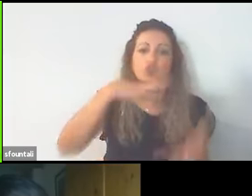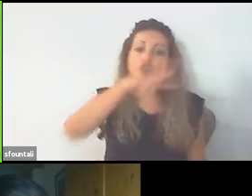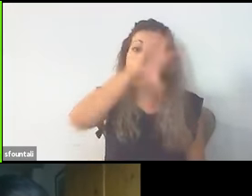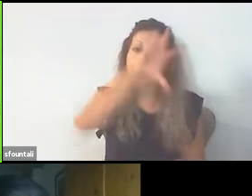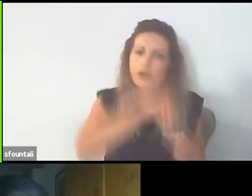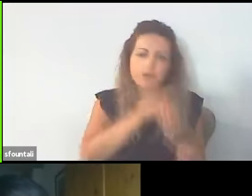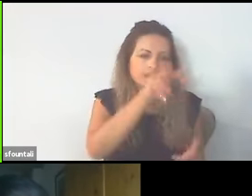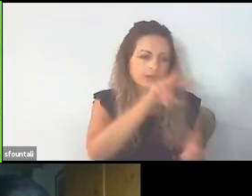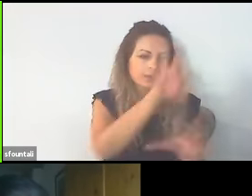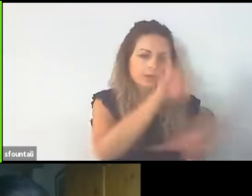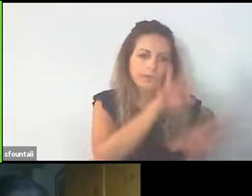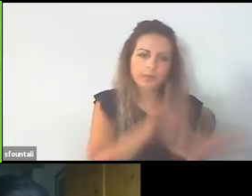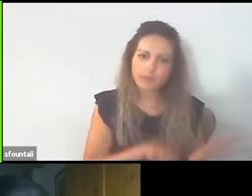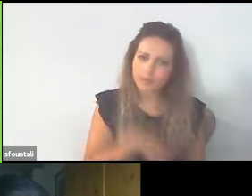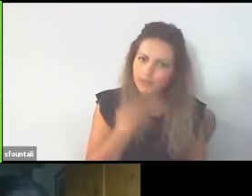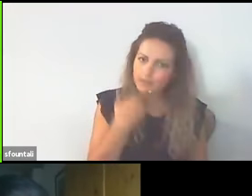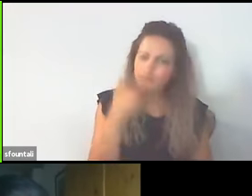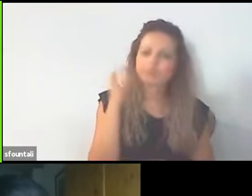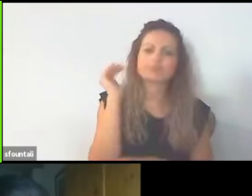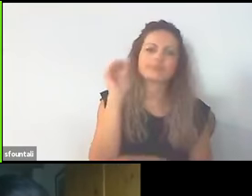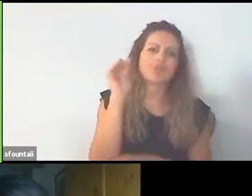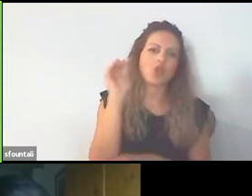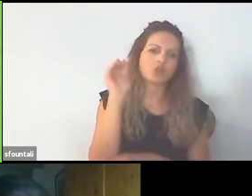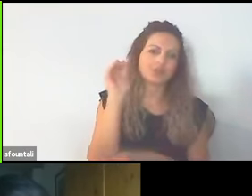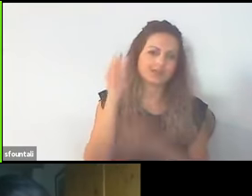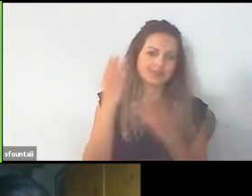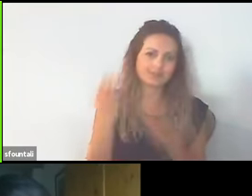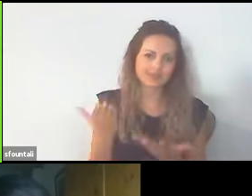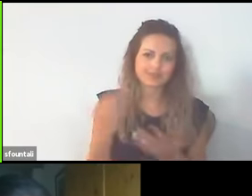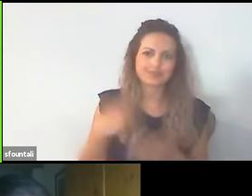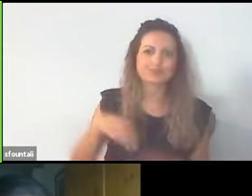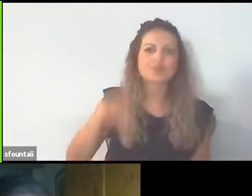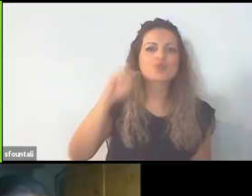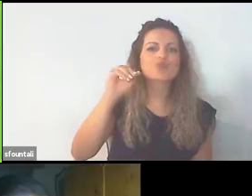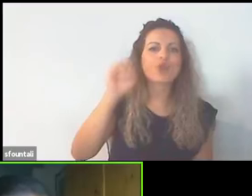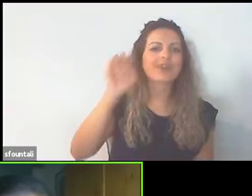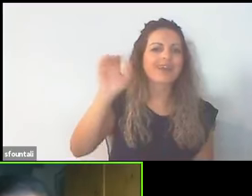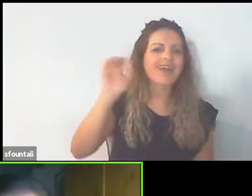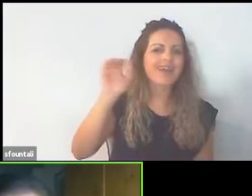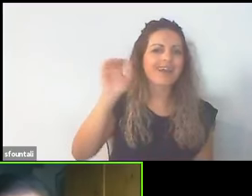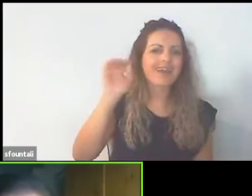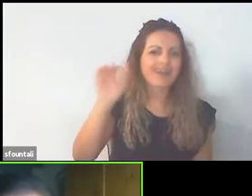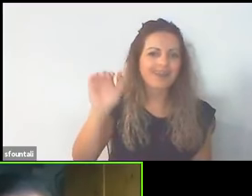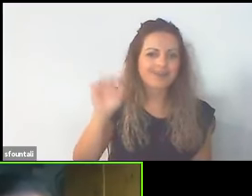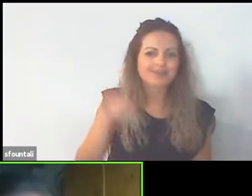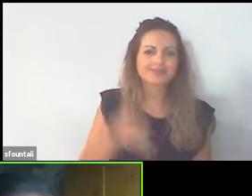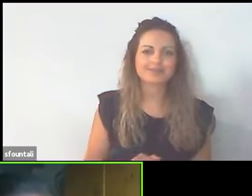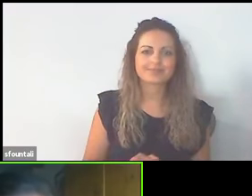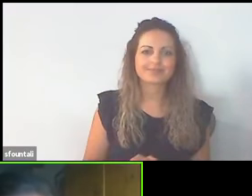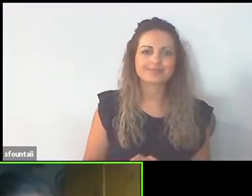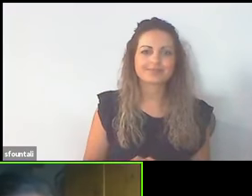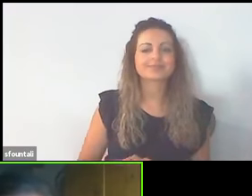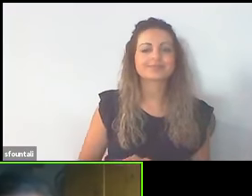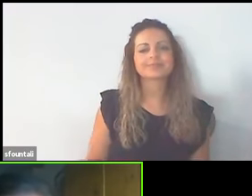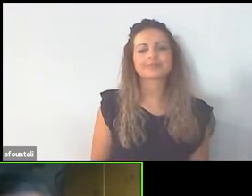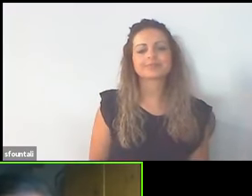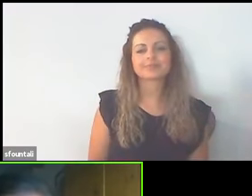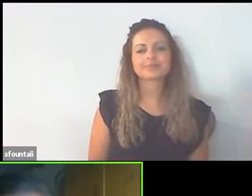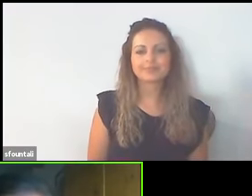να ανταποκριθούν και οι ομιλήτριες. Μόνικα. Hello, thank you very much.